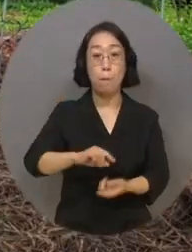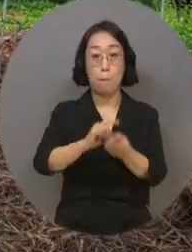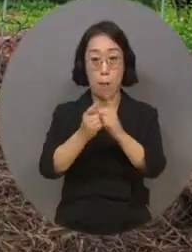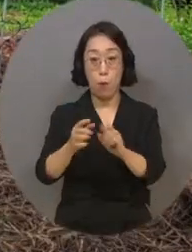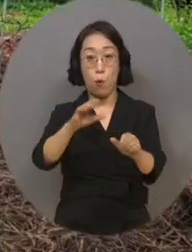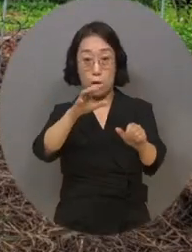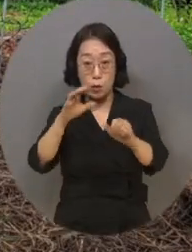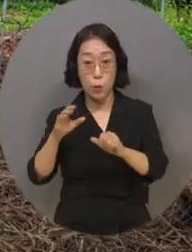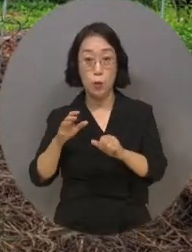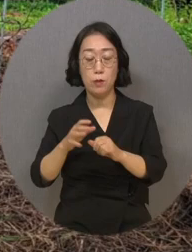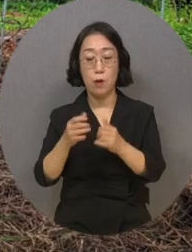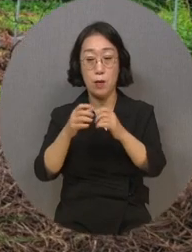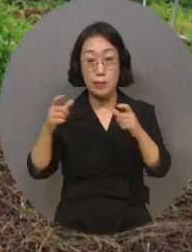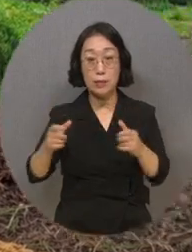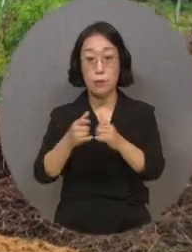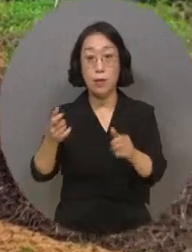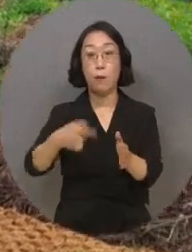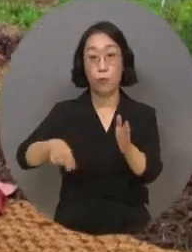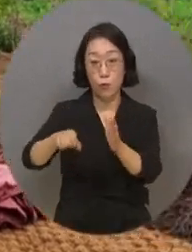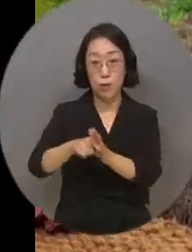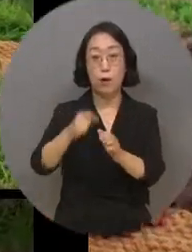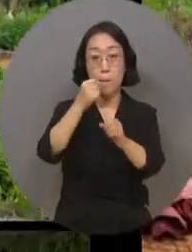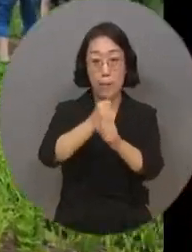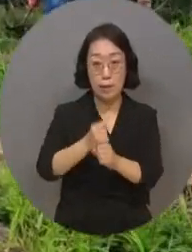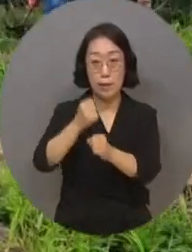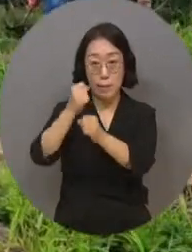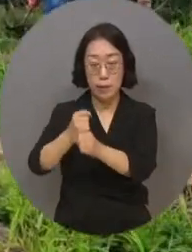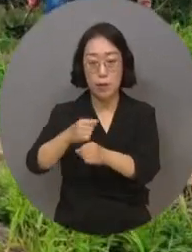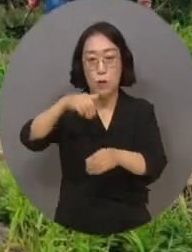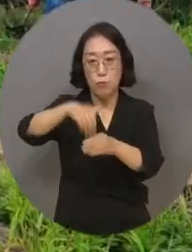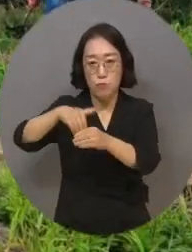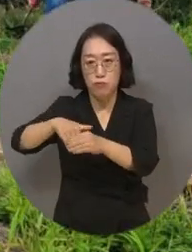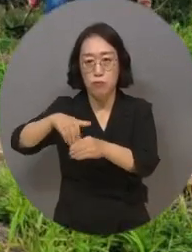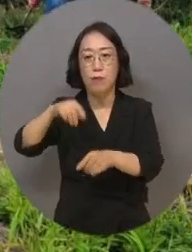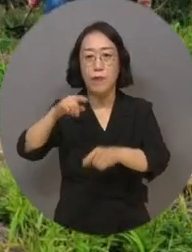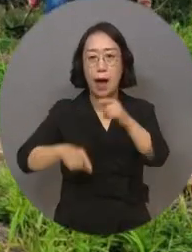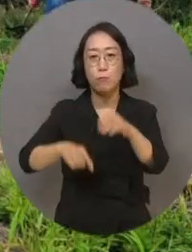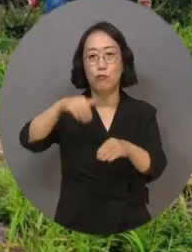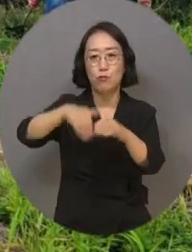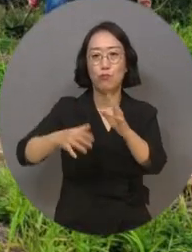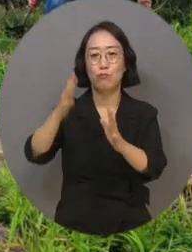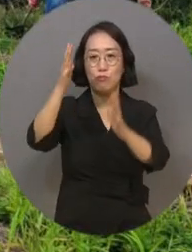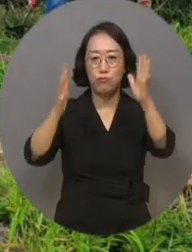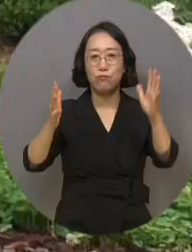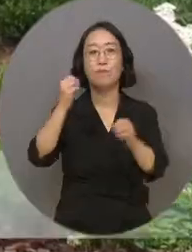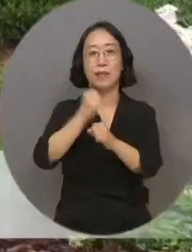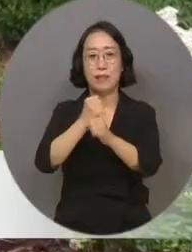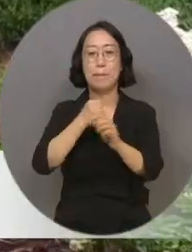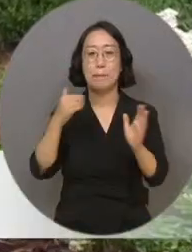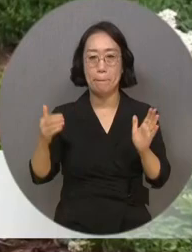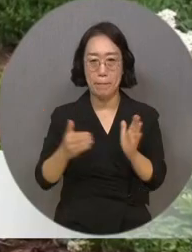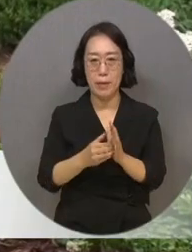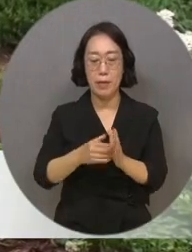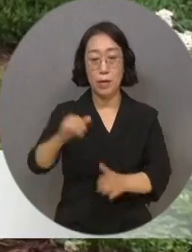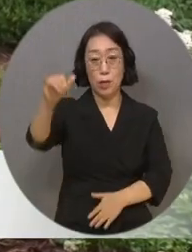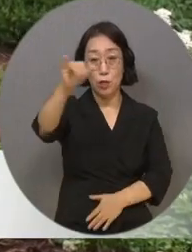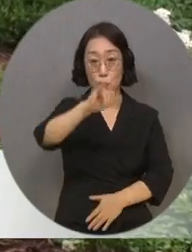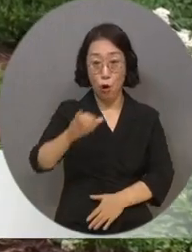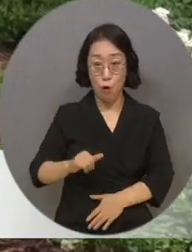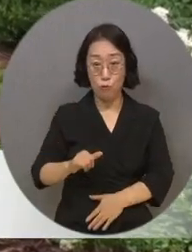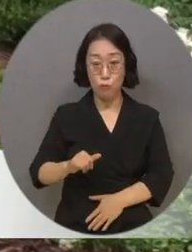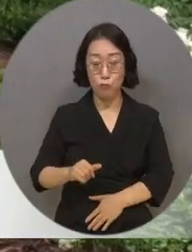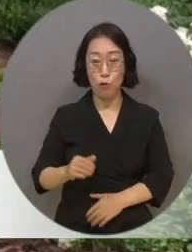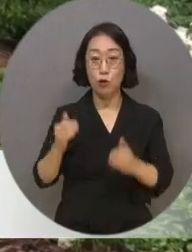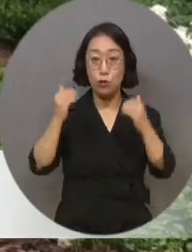활용하는 방안으로 발달장애인을 위한 치유의 숲, 케어팜을 시민들과 함께 조성했습니다. 전국에서 국유재산을 가지고